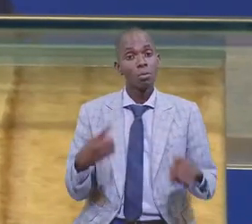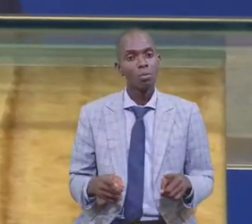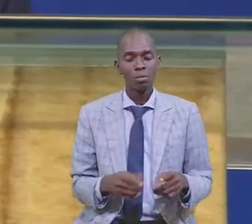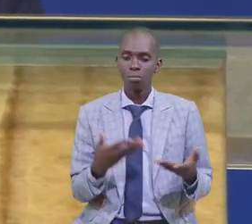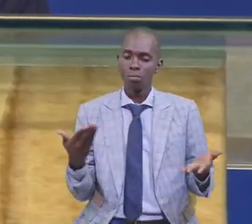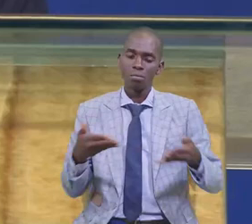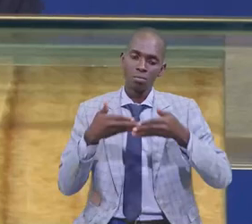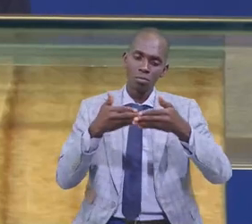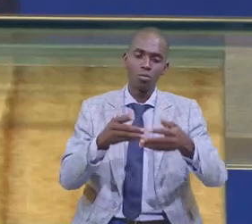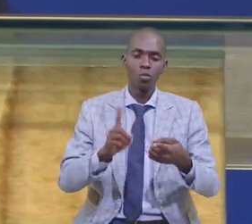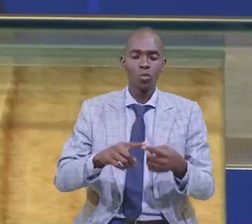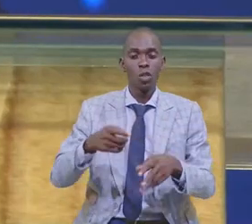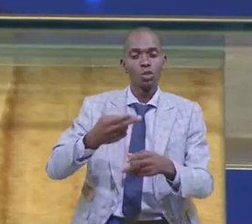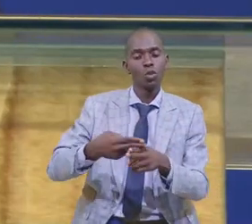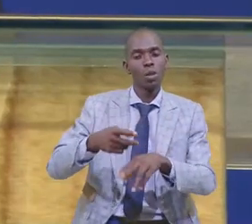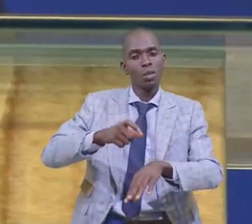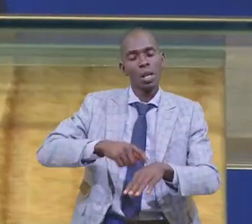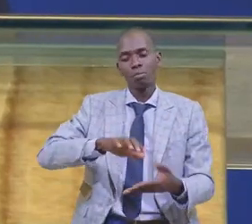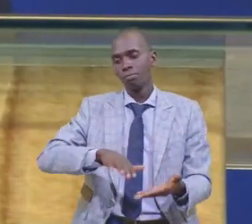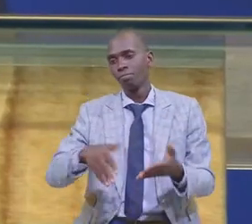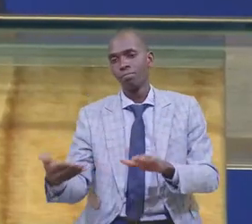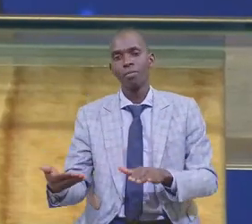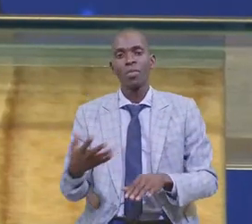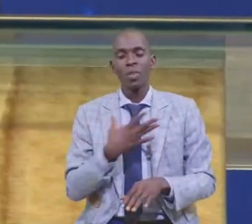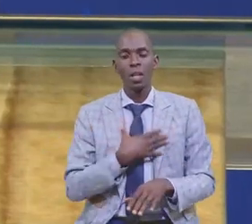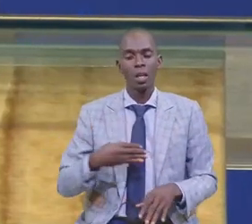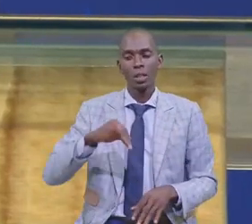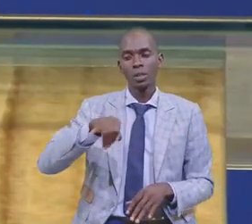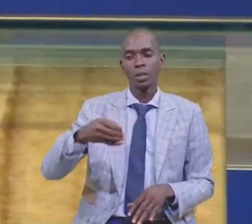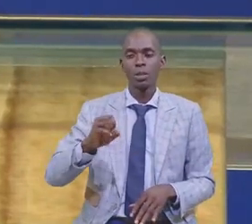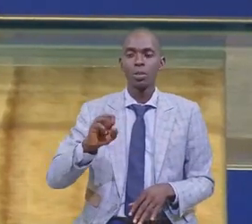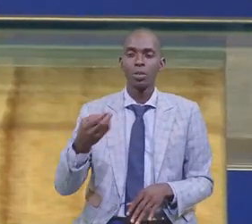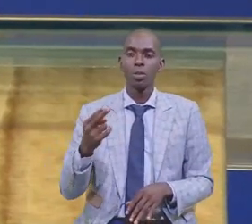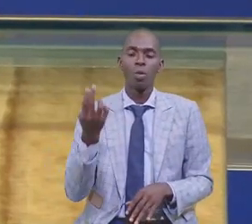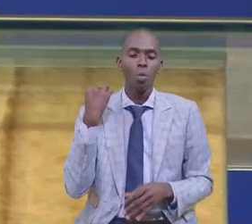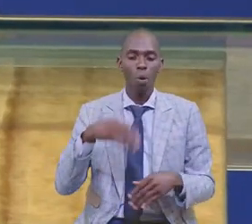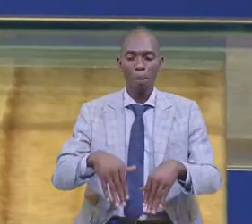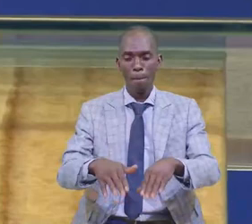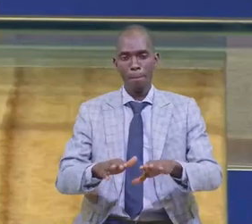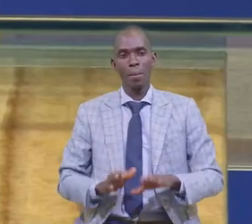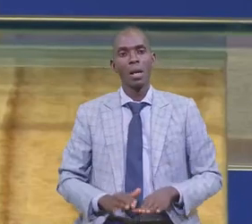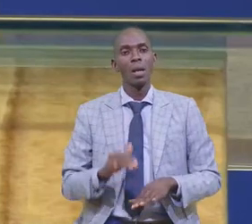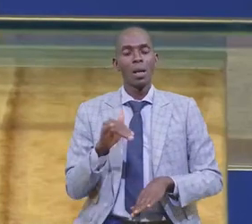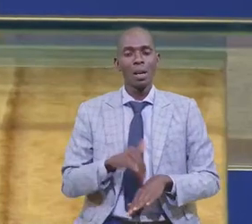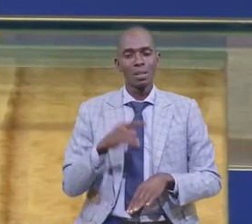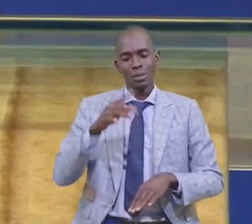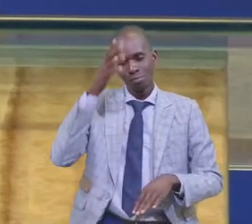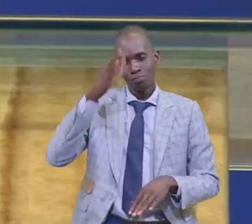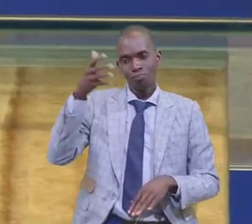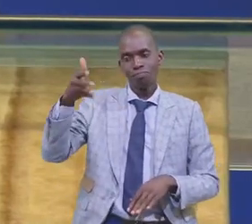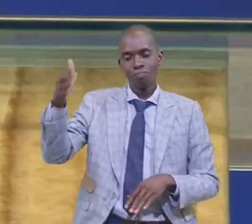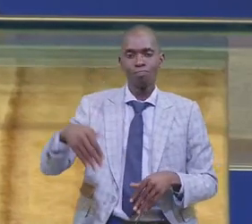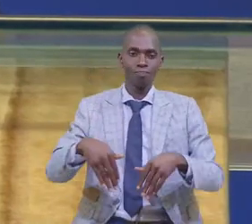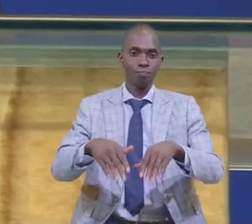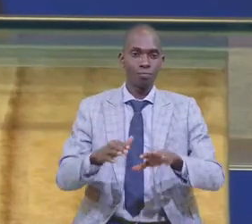mourut et fut enterré dans le sépulcre de ses pères. Tout Juda